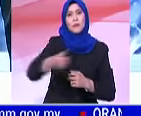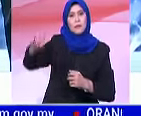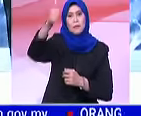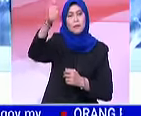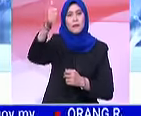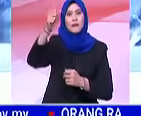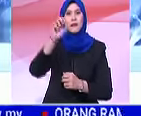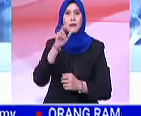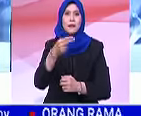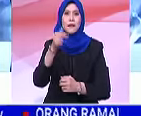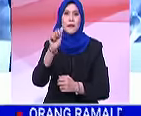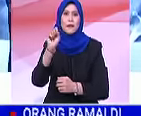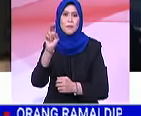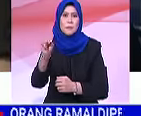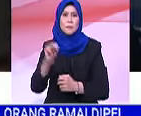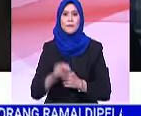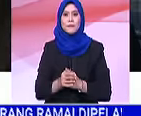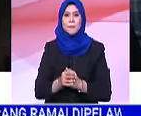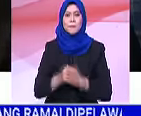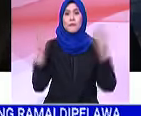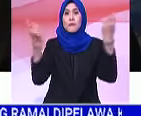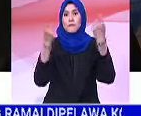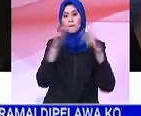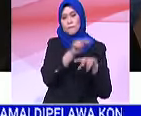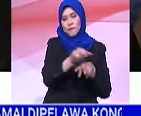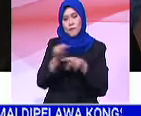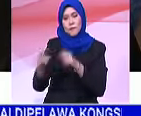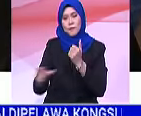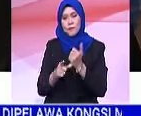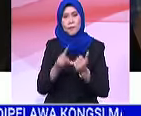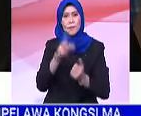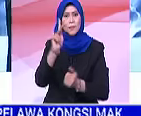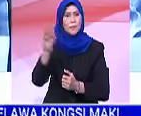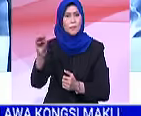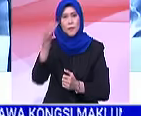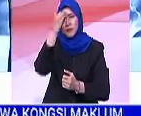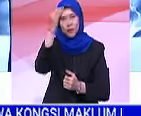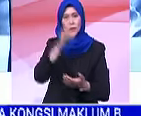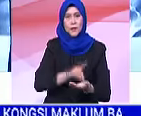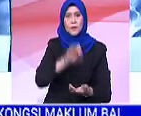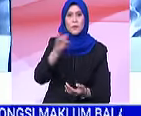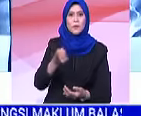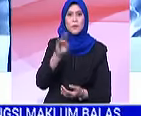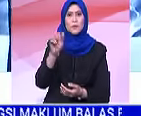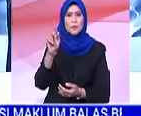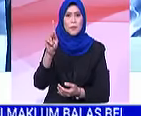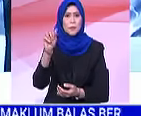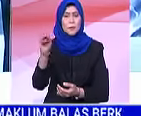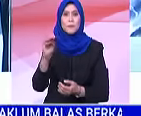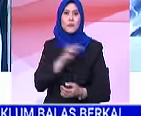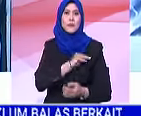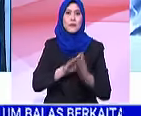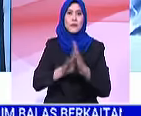urusannya Muhammad Hassan. Majlis ini disaksikan timbalan Ketua Menteri Datuk Dr. Joachim Gun Salam yang juga